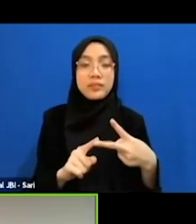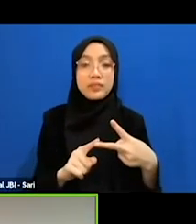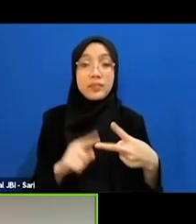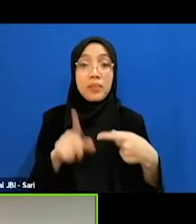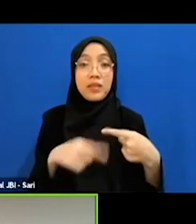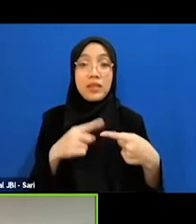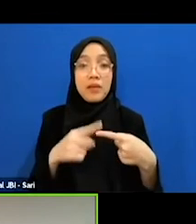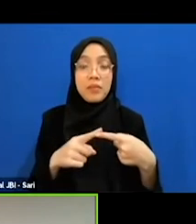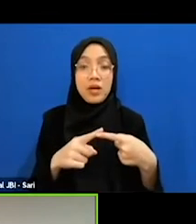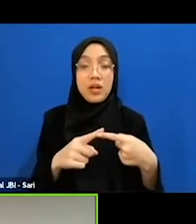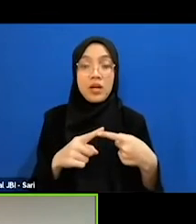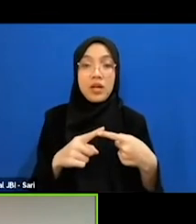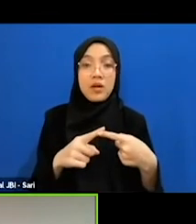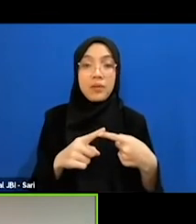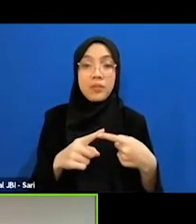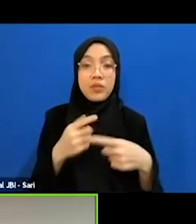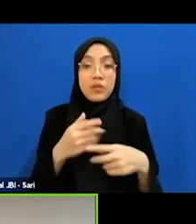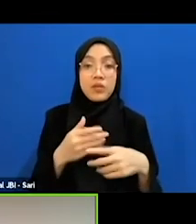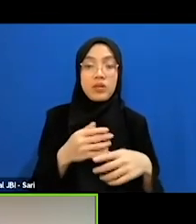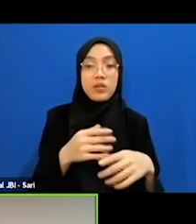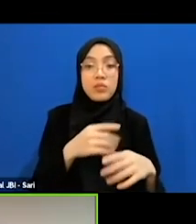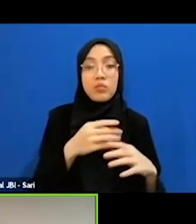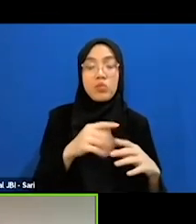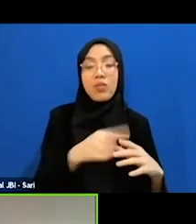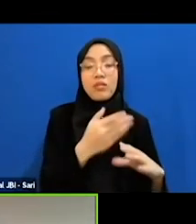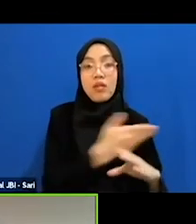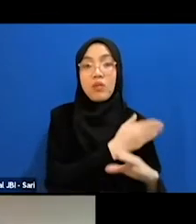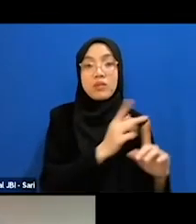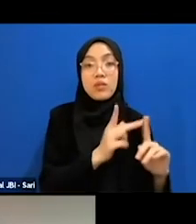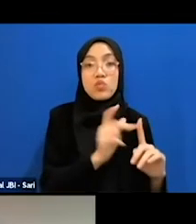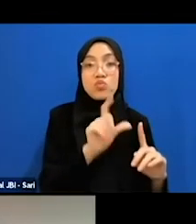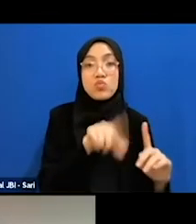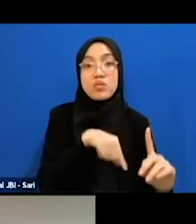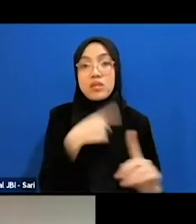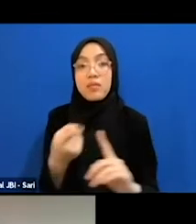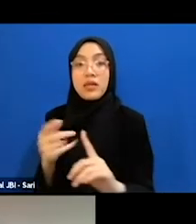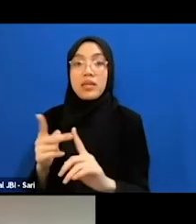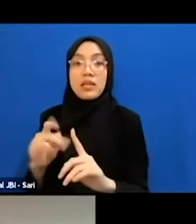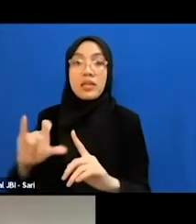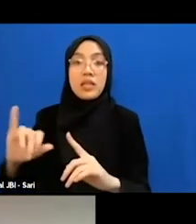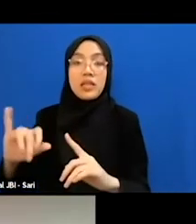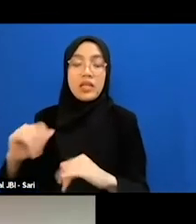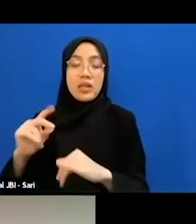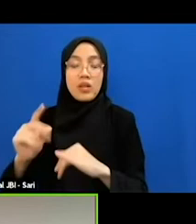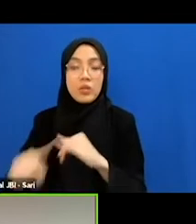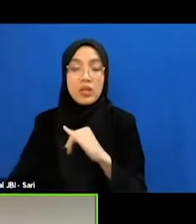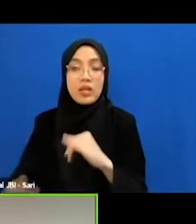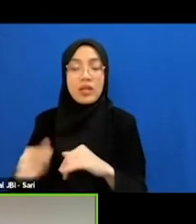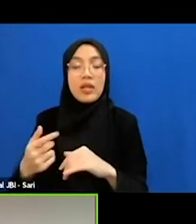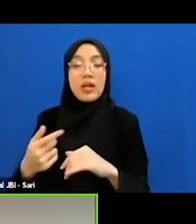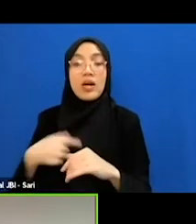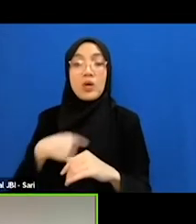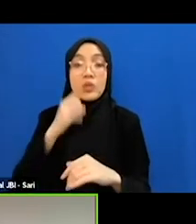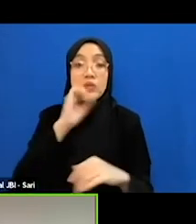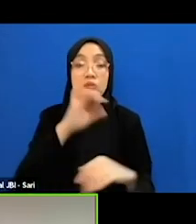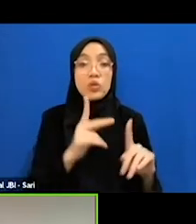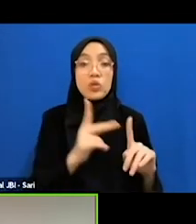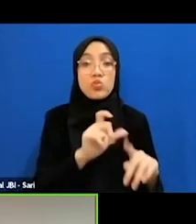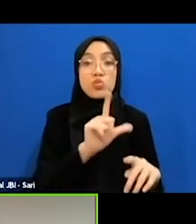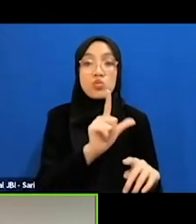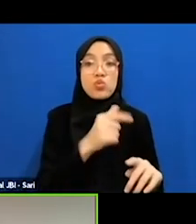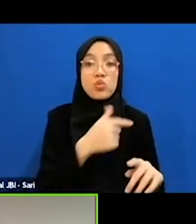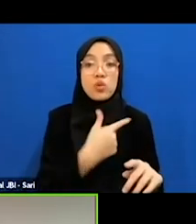sejak hulu sampai dengan Hilir di.ulu itu saya menamakannya sebagai